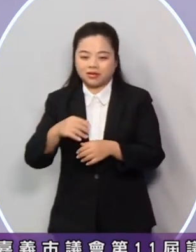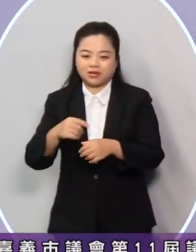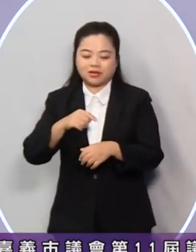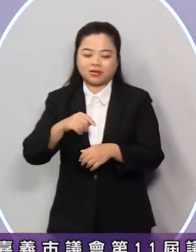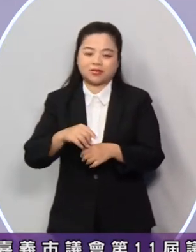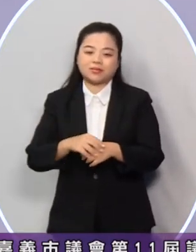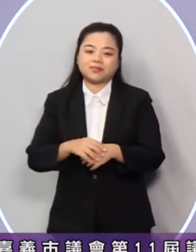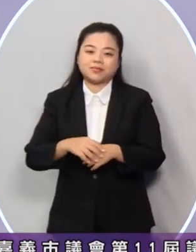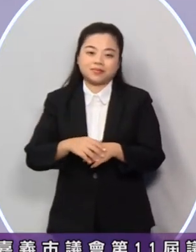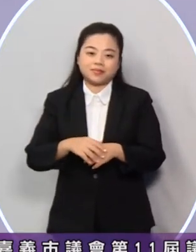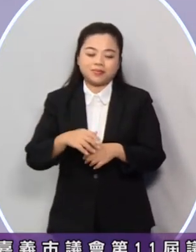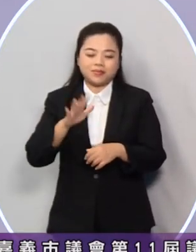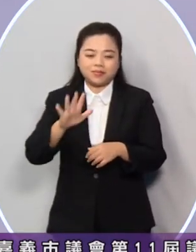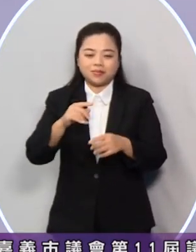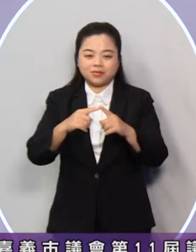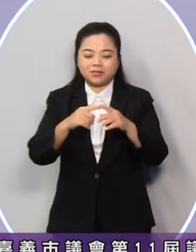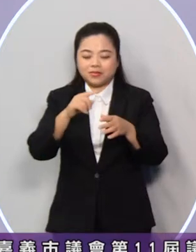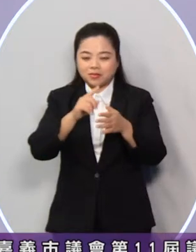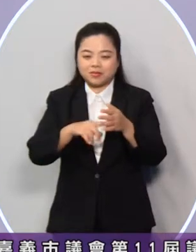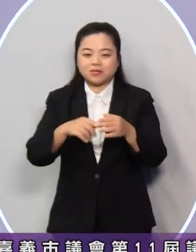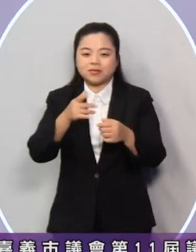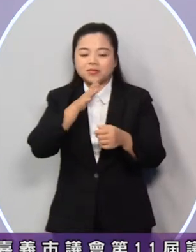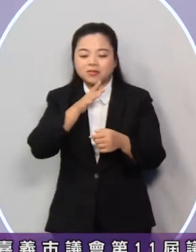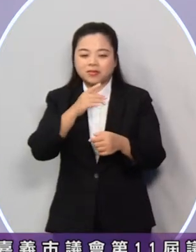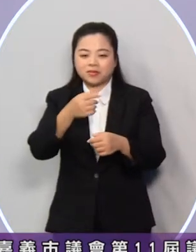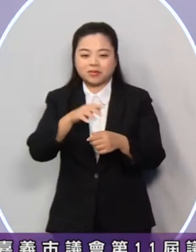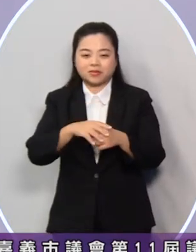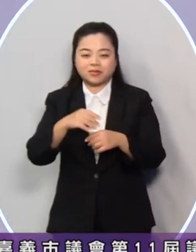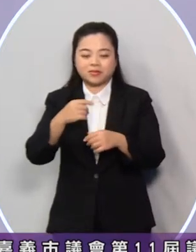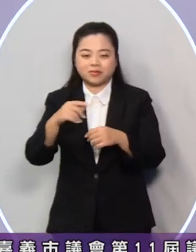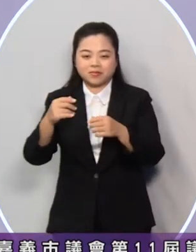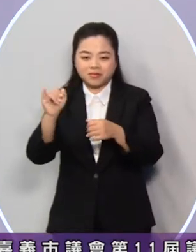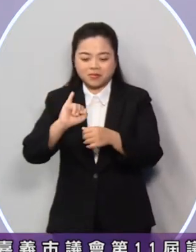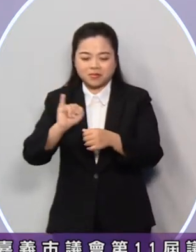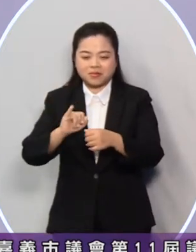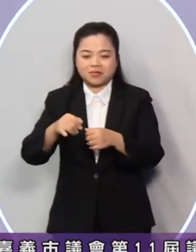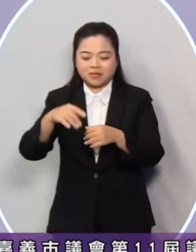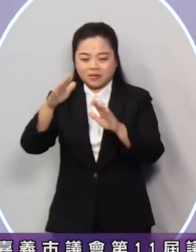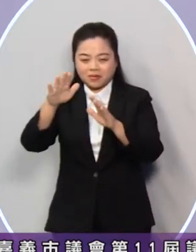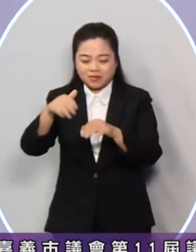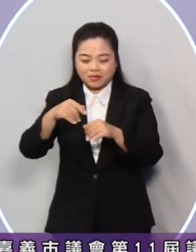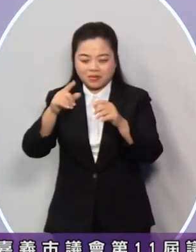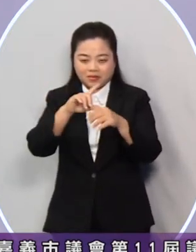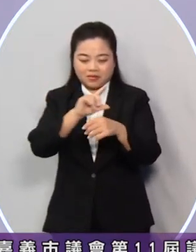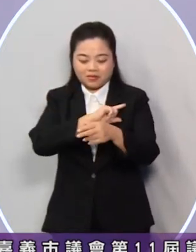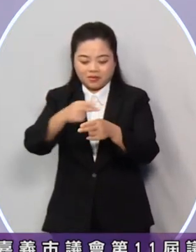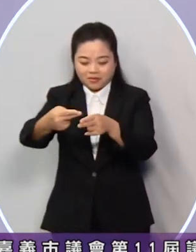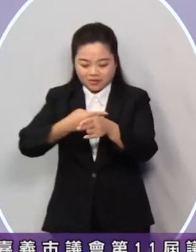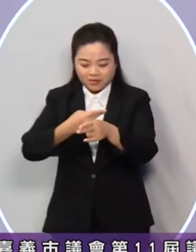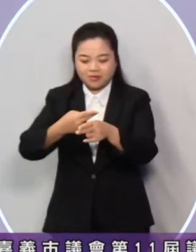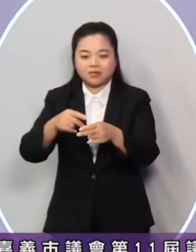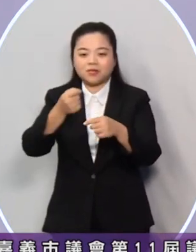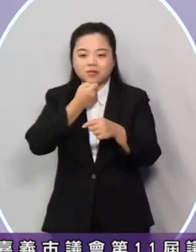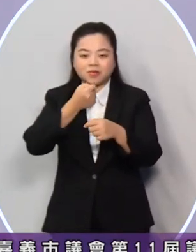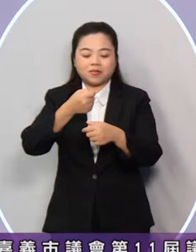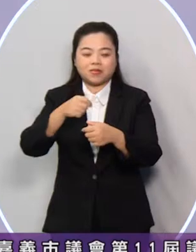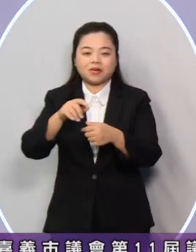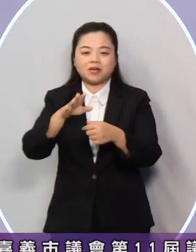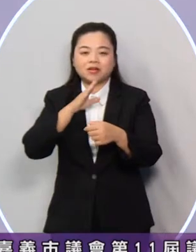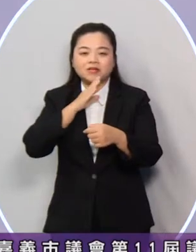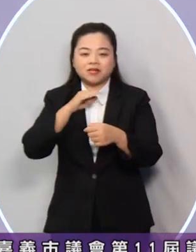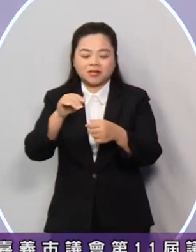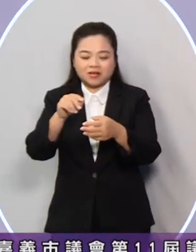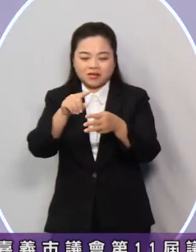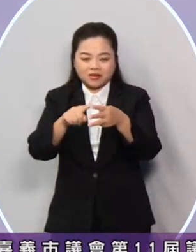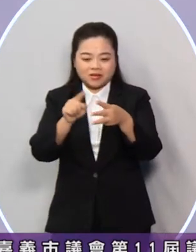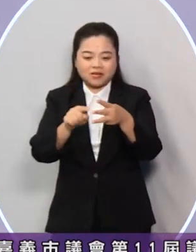人呢，就不小心简称我是田胜杰小姐，就连我的邮件招领单上面，邮差也只愿意打上田胜